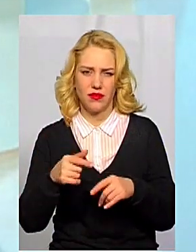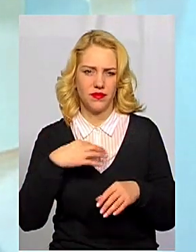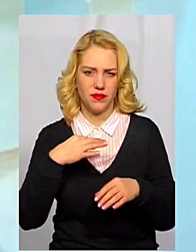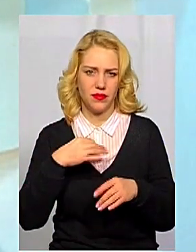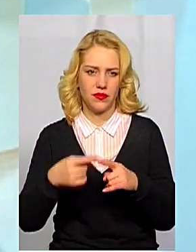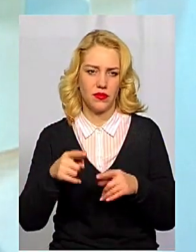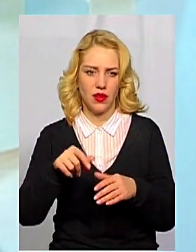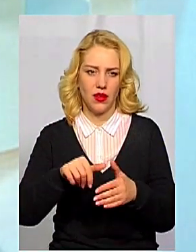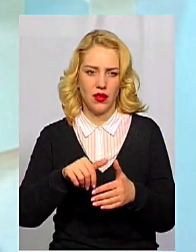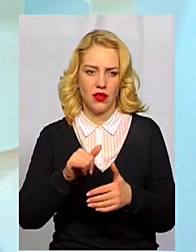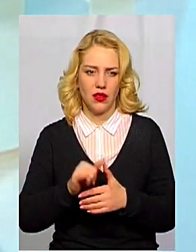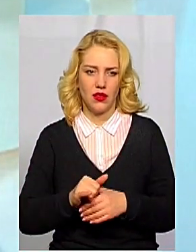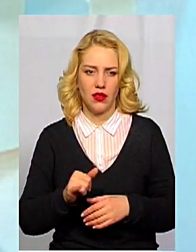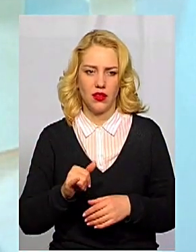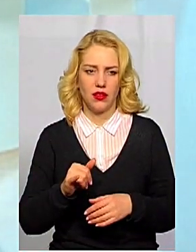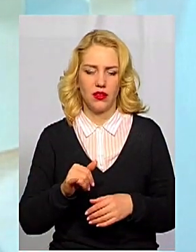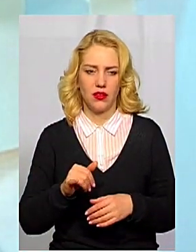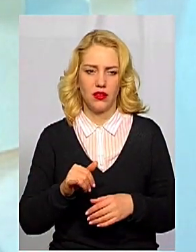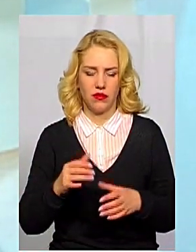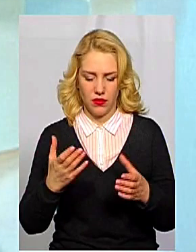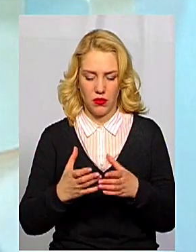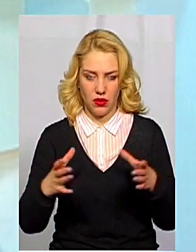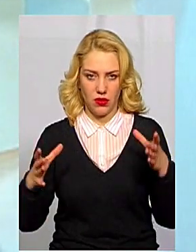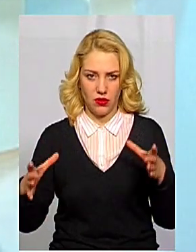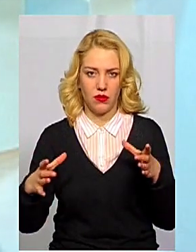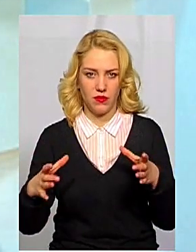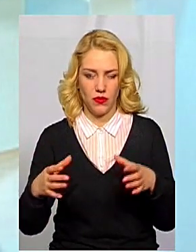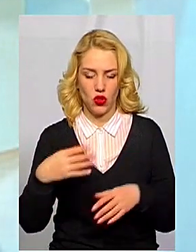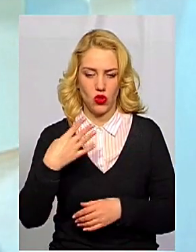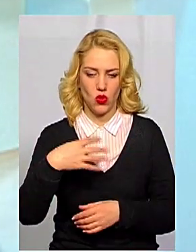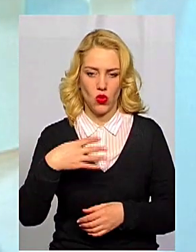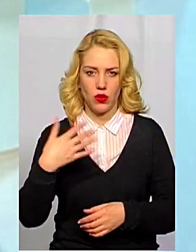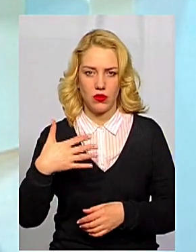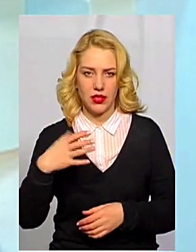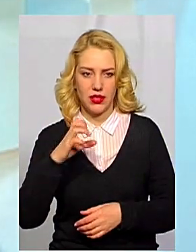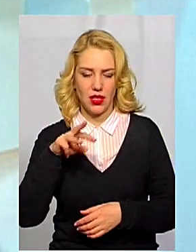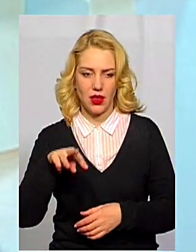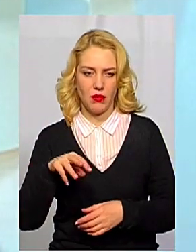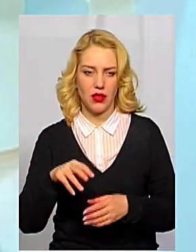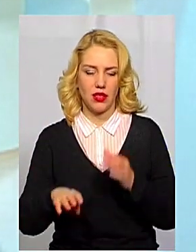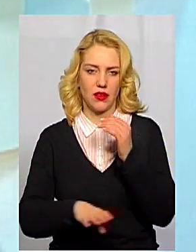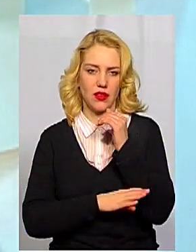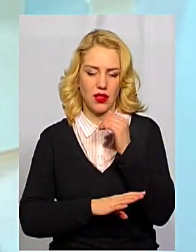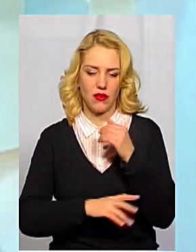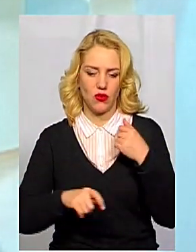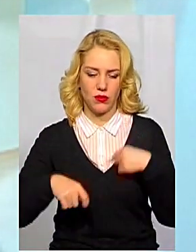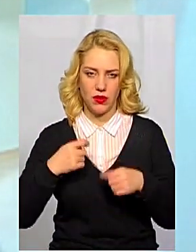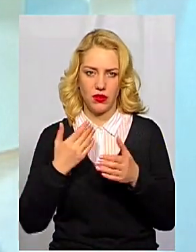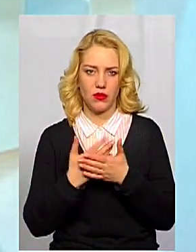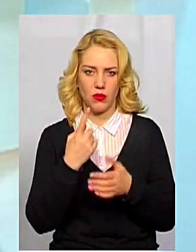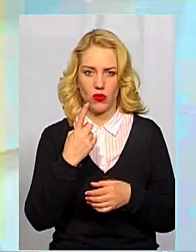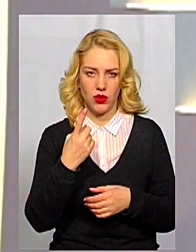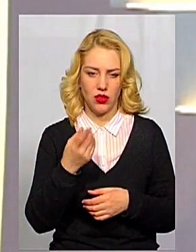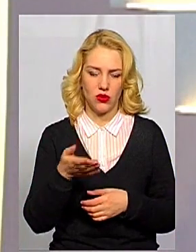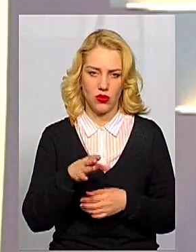там є такси певні, ну і більш-менш такого діаметру, там 40-50 сантиметрів дерево може збитки 10 тисяч і